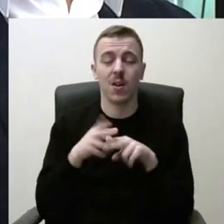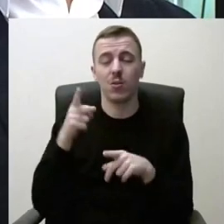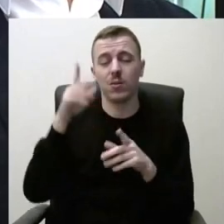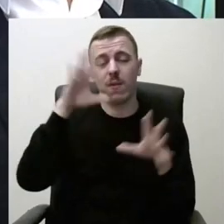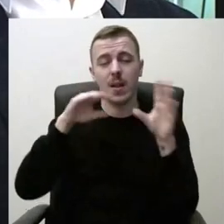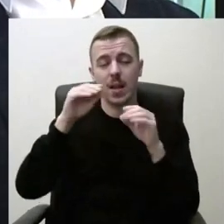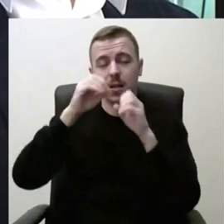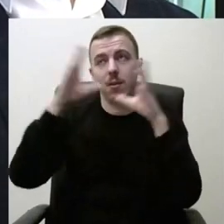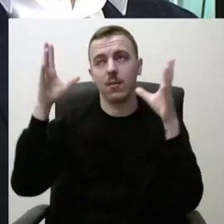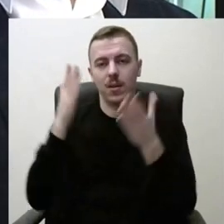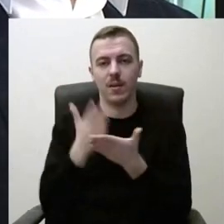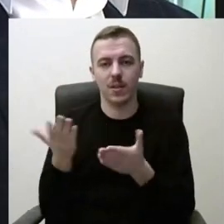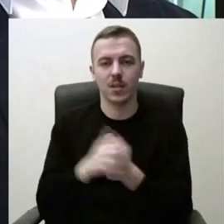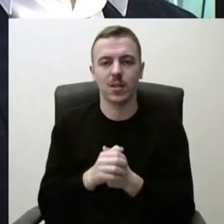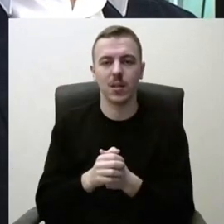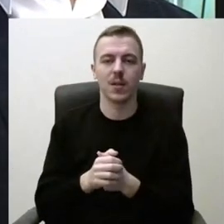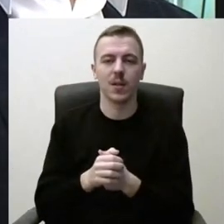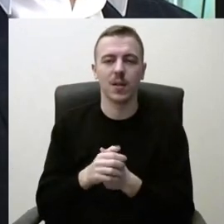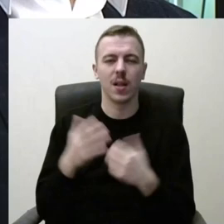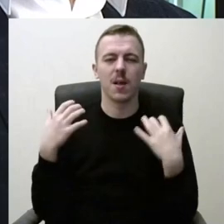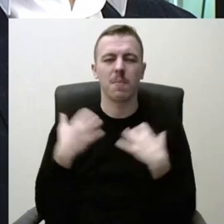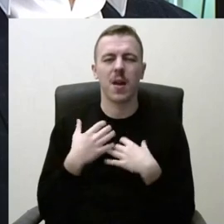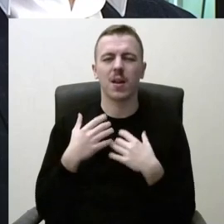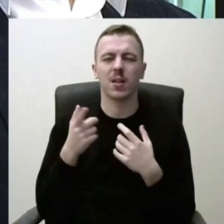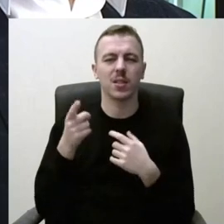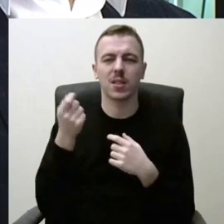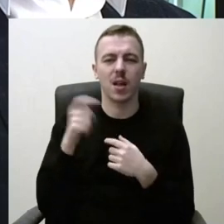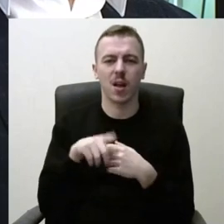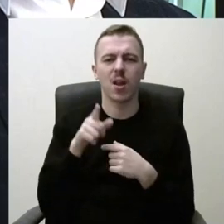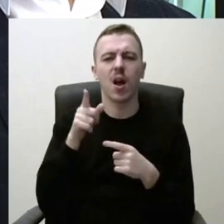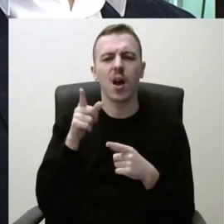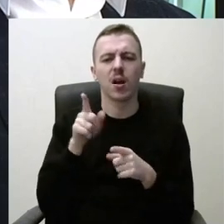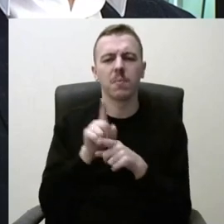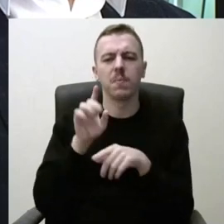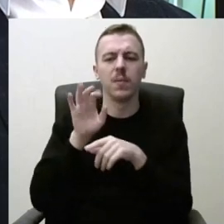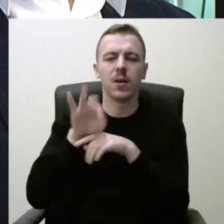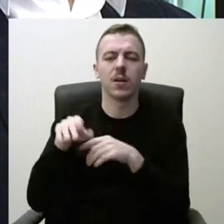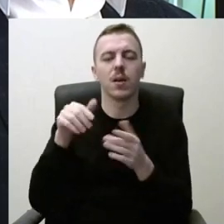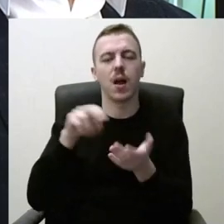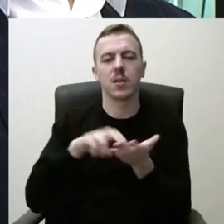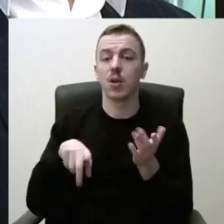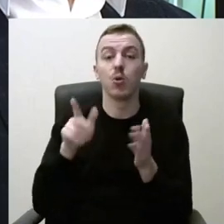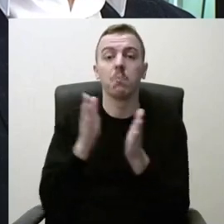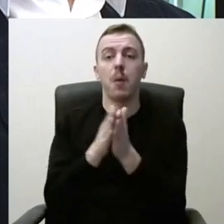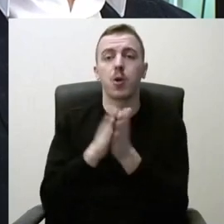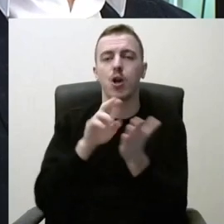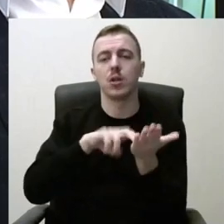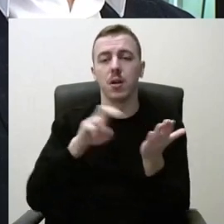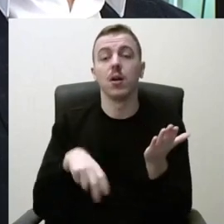ir interpeliavimas mero, jūs mero niekart ir neinterpeliavot. Jūs tiesiog prašėt. Tai